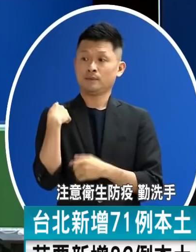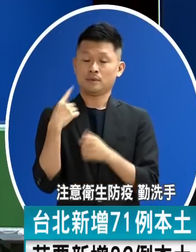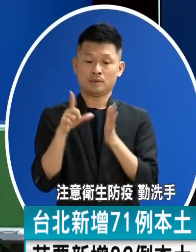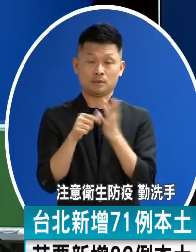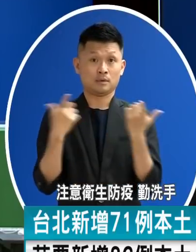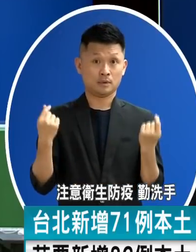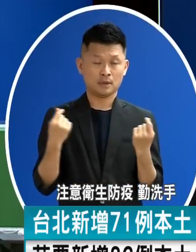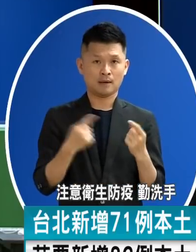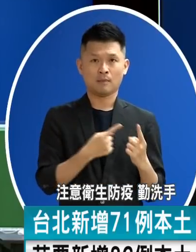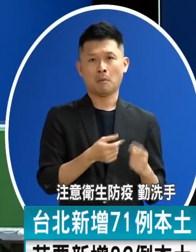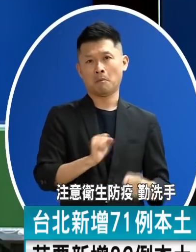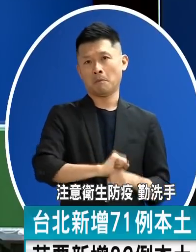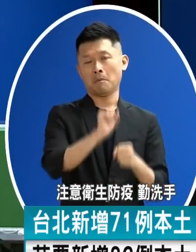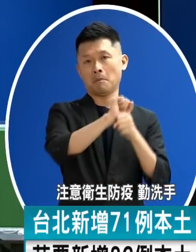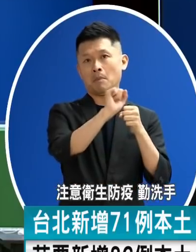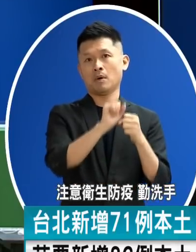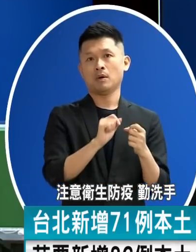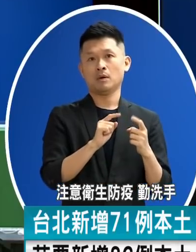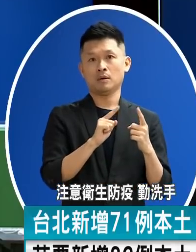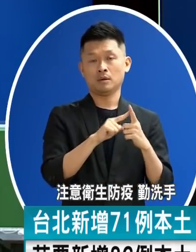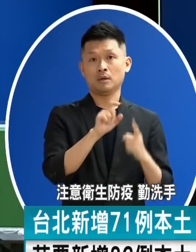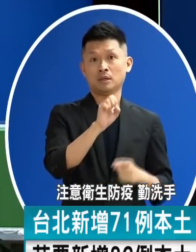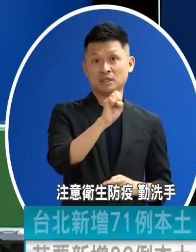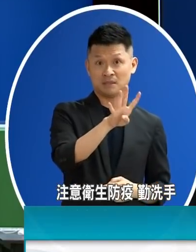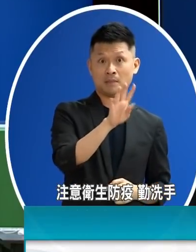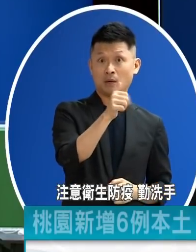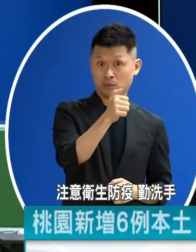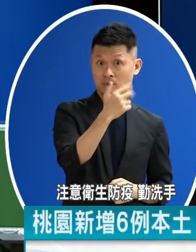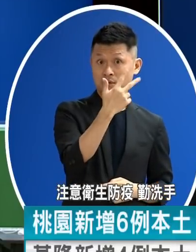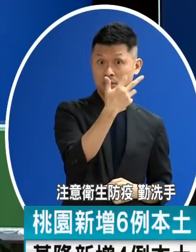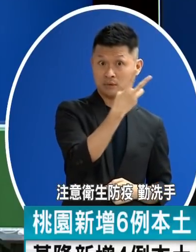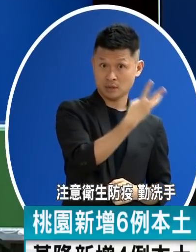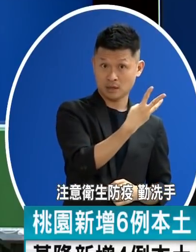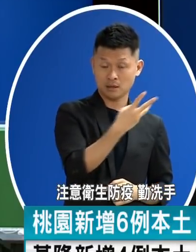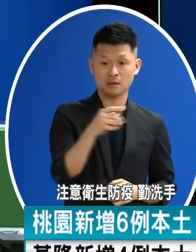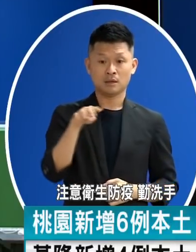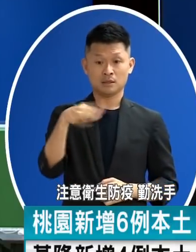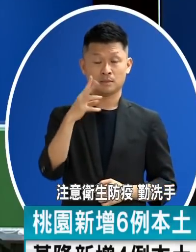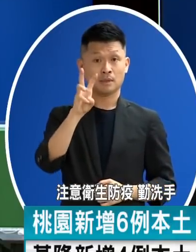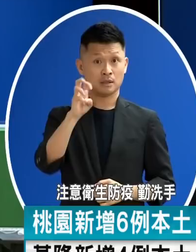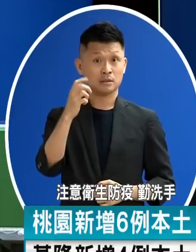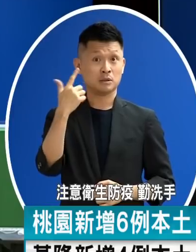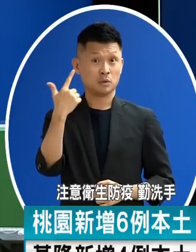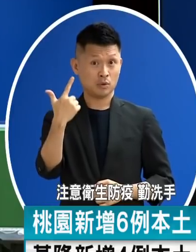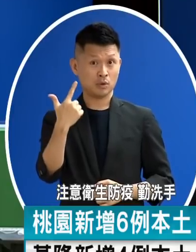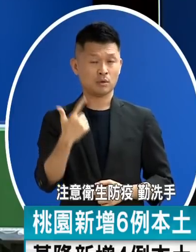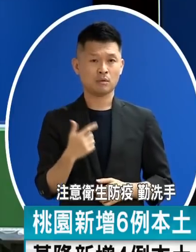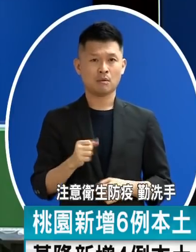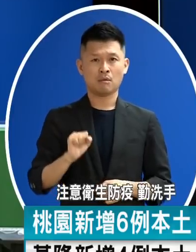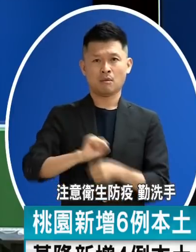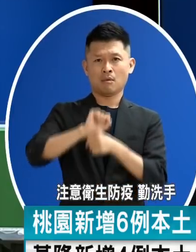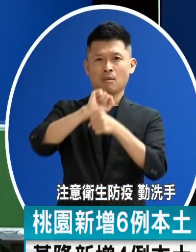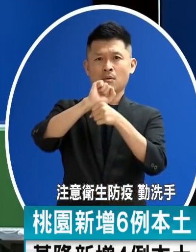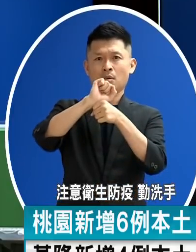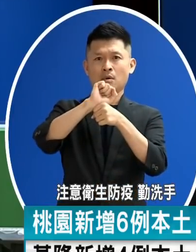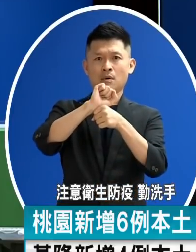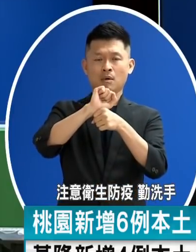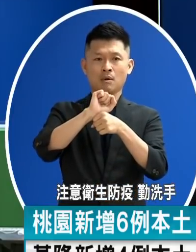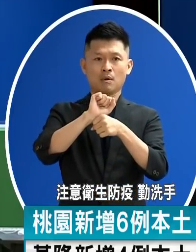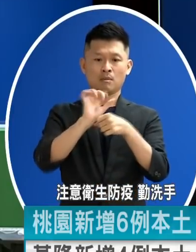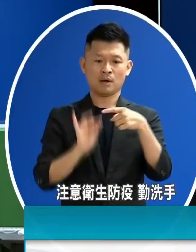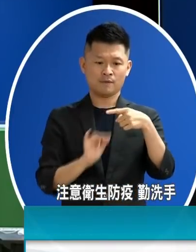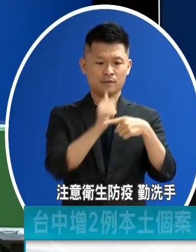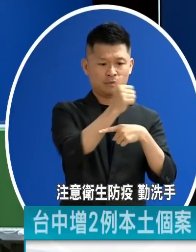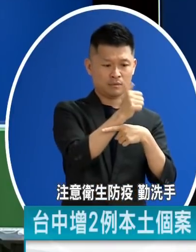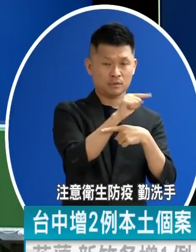期分别增加了453具跟436具，成长了